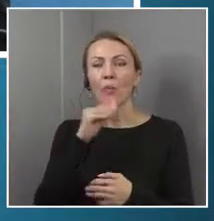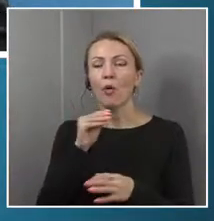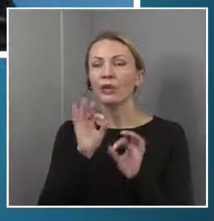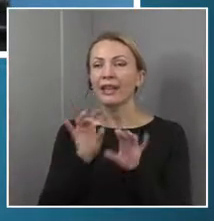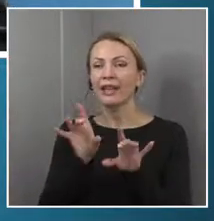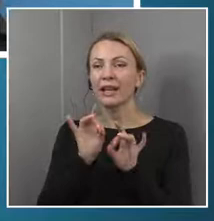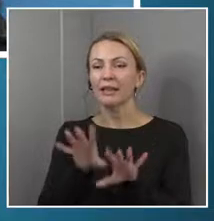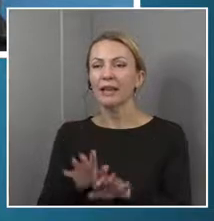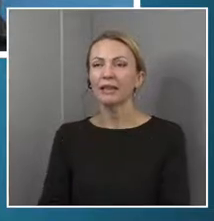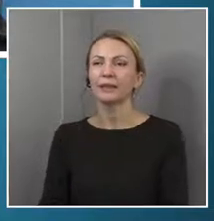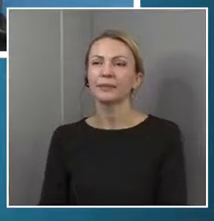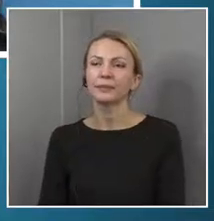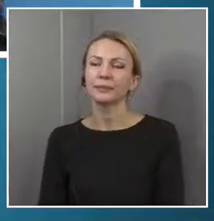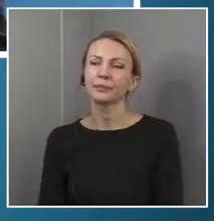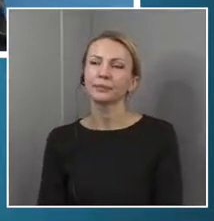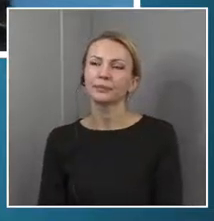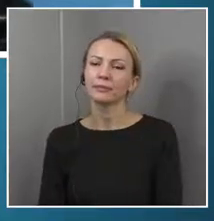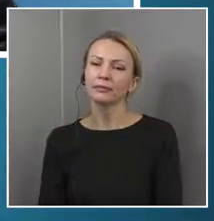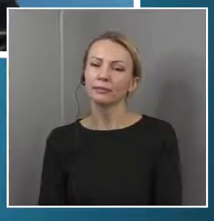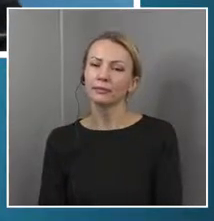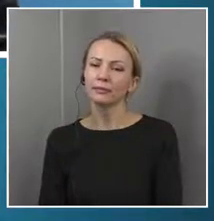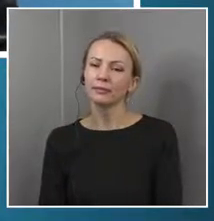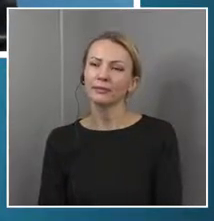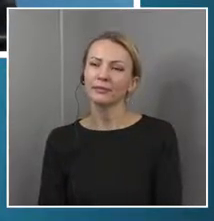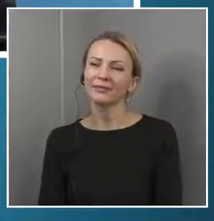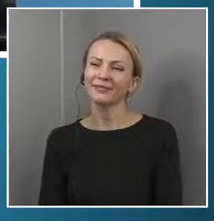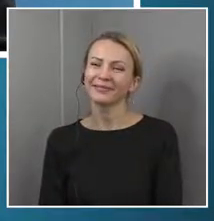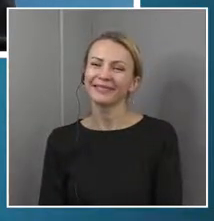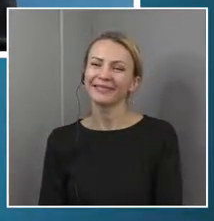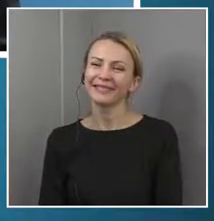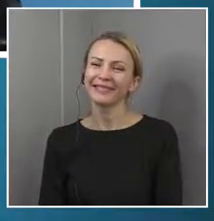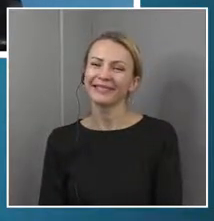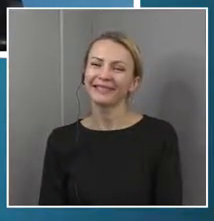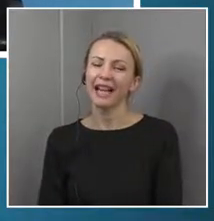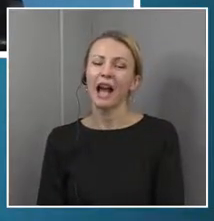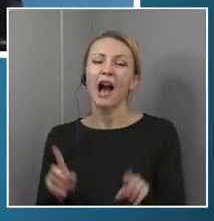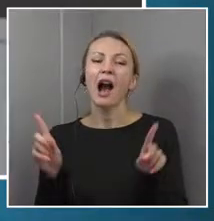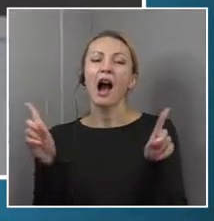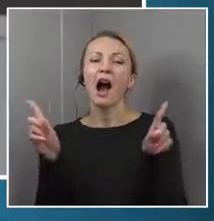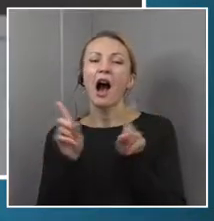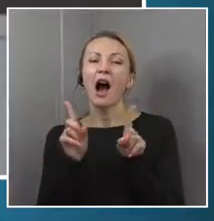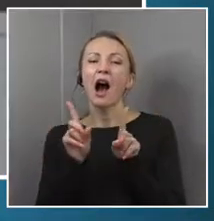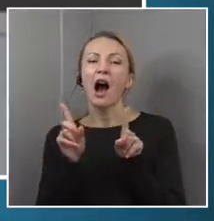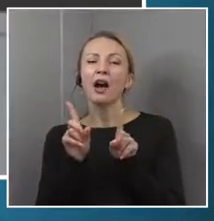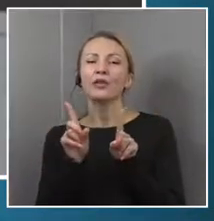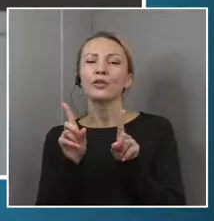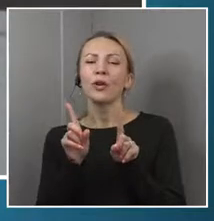Да, коллеги, если я могу что-то сказать. Да, конечно. Yes,